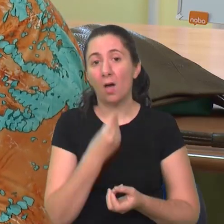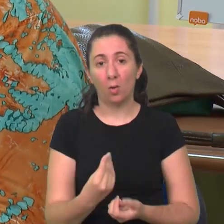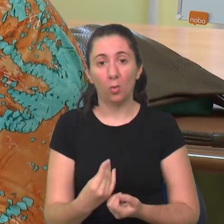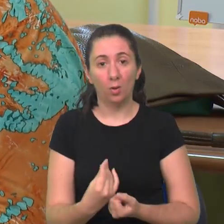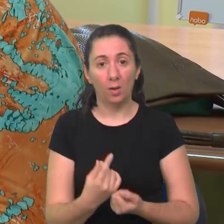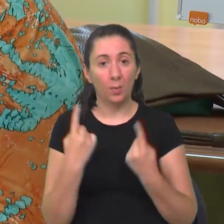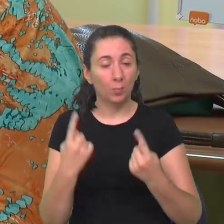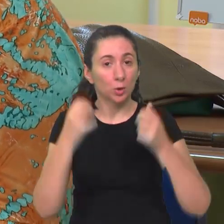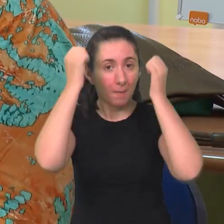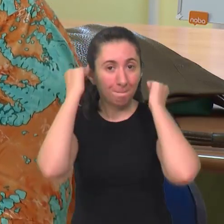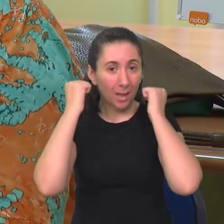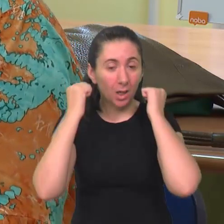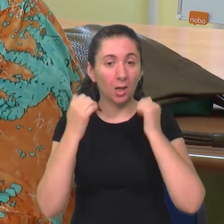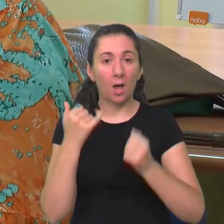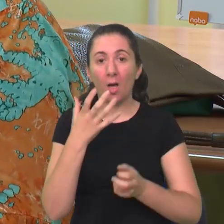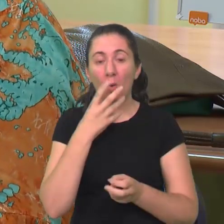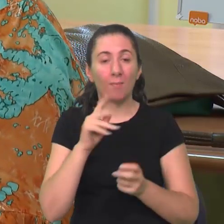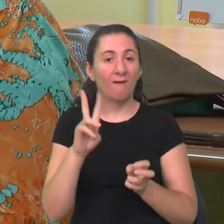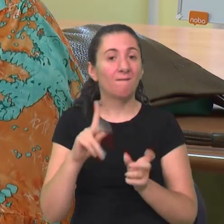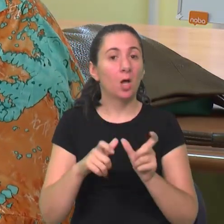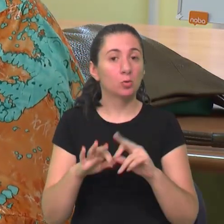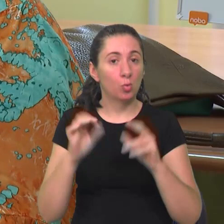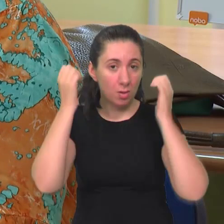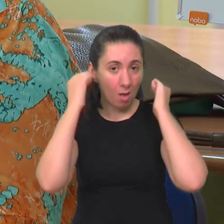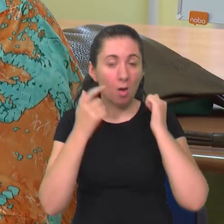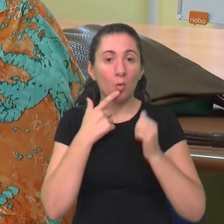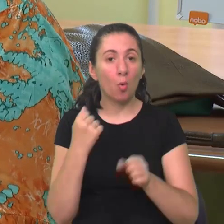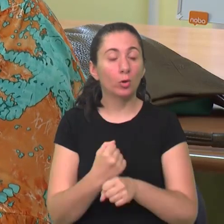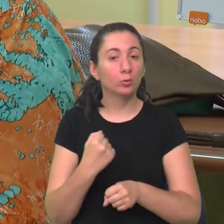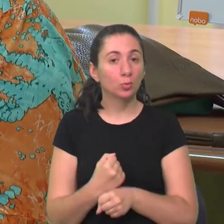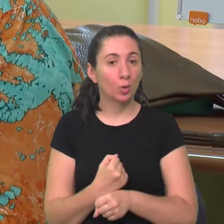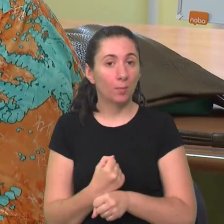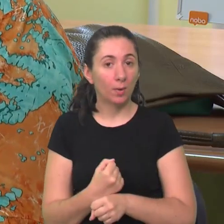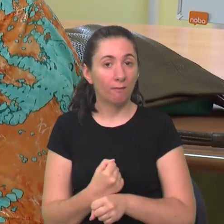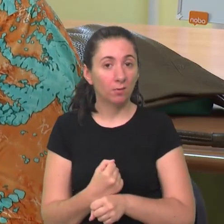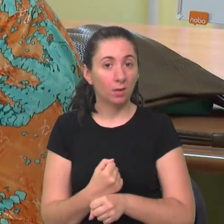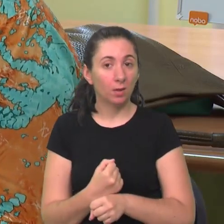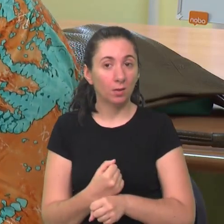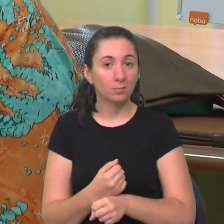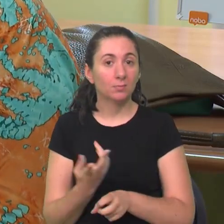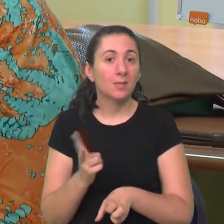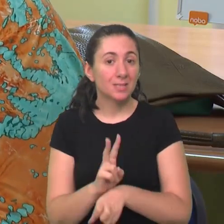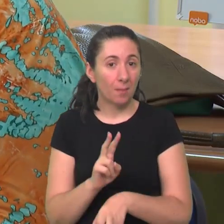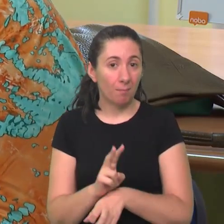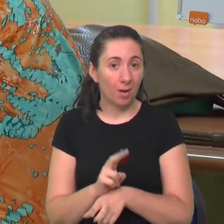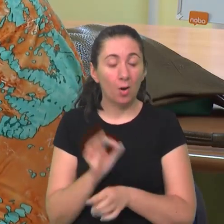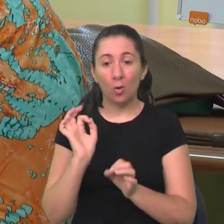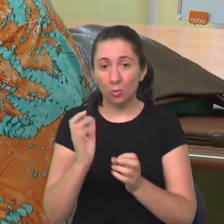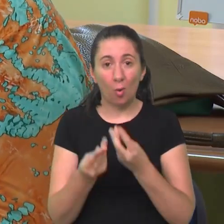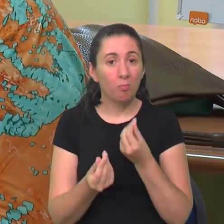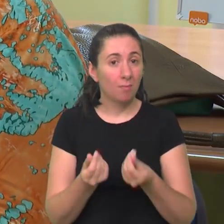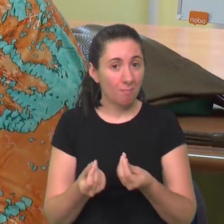lijepih perika, jako lijepih lasulja koje su napravljene baš onako sa pažnjom i dobri